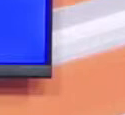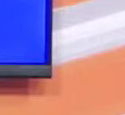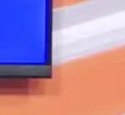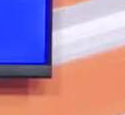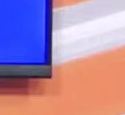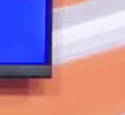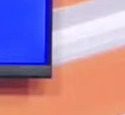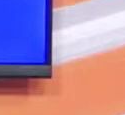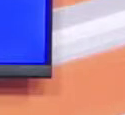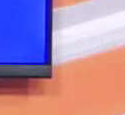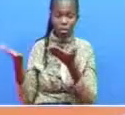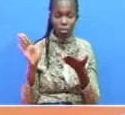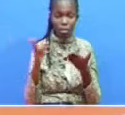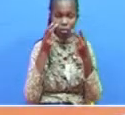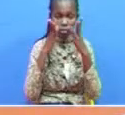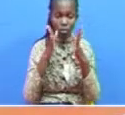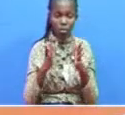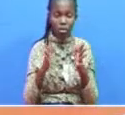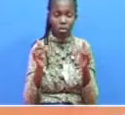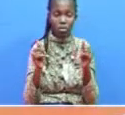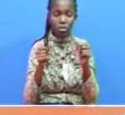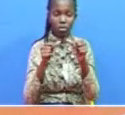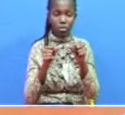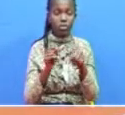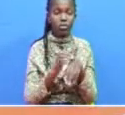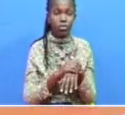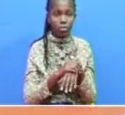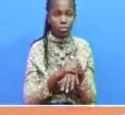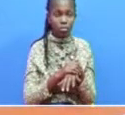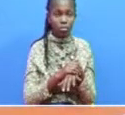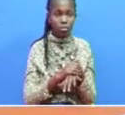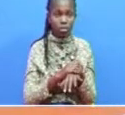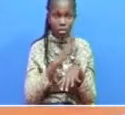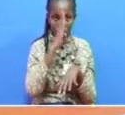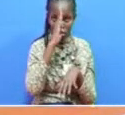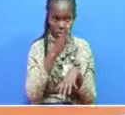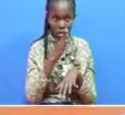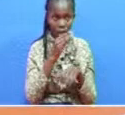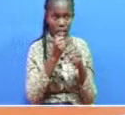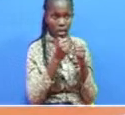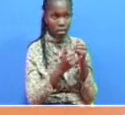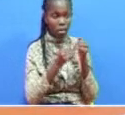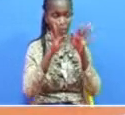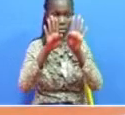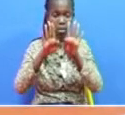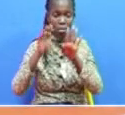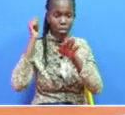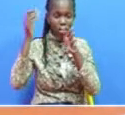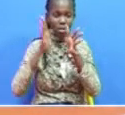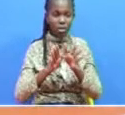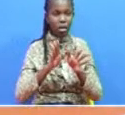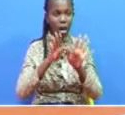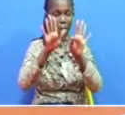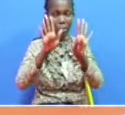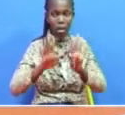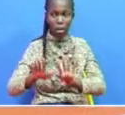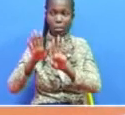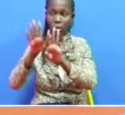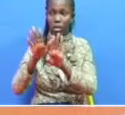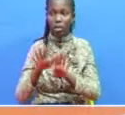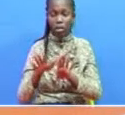Ni na udho chaingi musiaisia tuenda nye imwe. We wachumwa wa mudhiawa ateti kwithiwa mayikunia